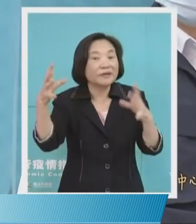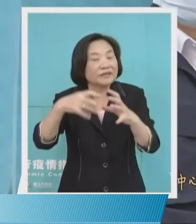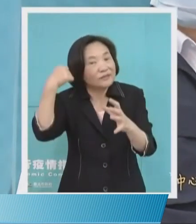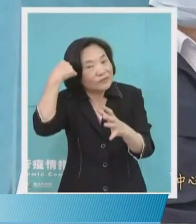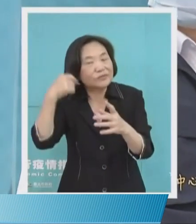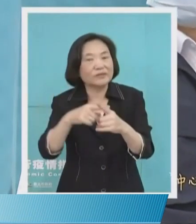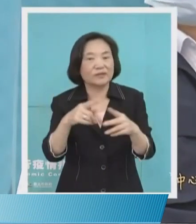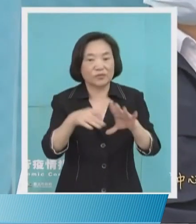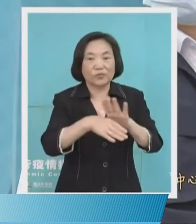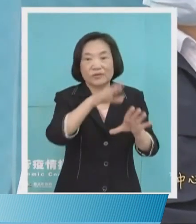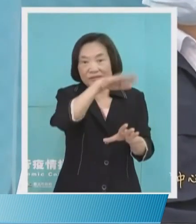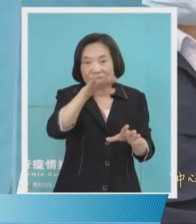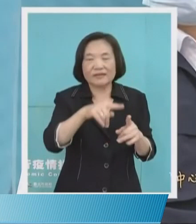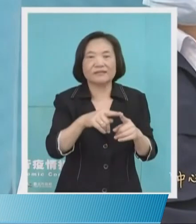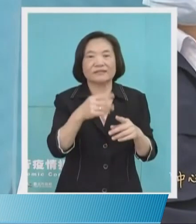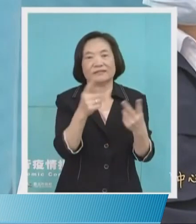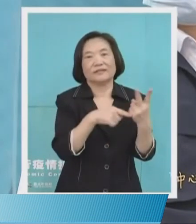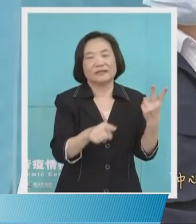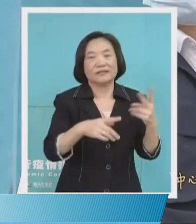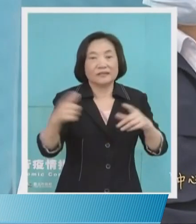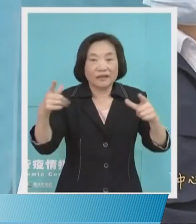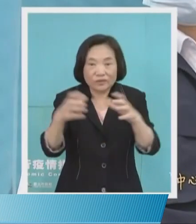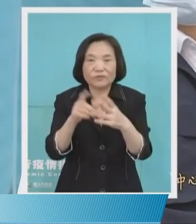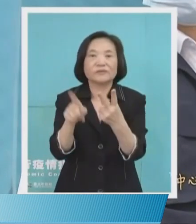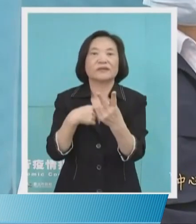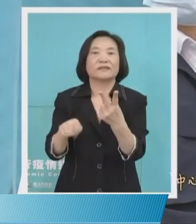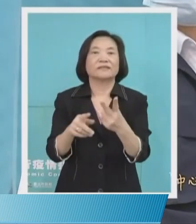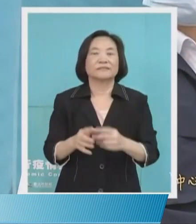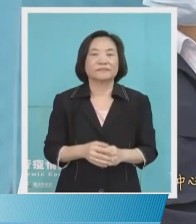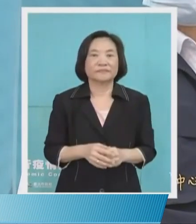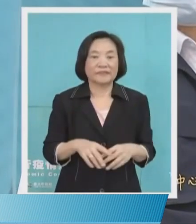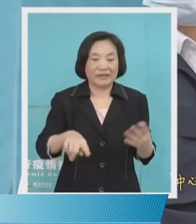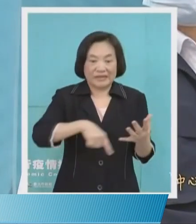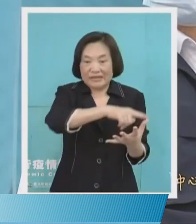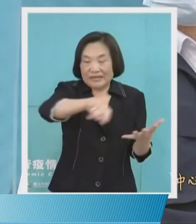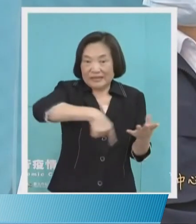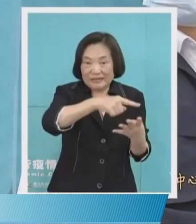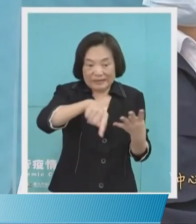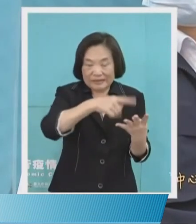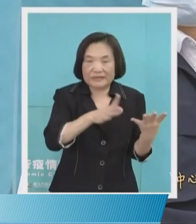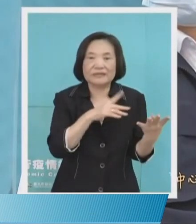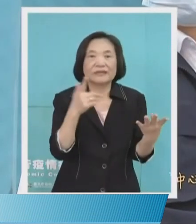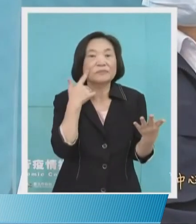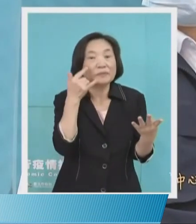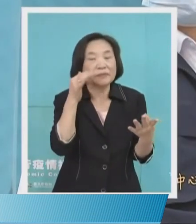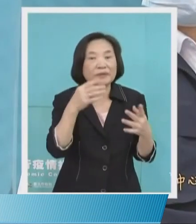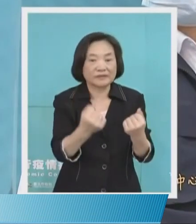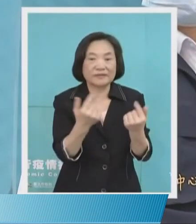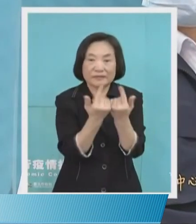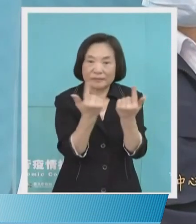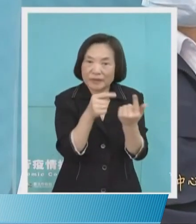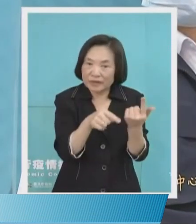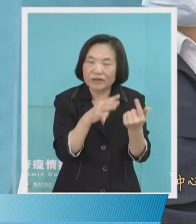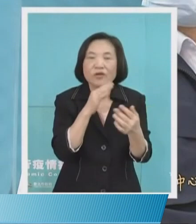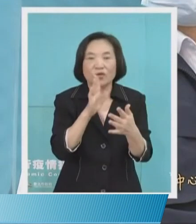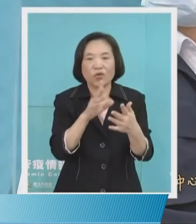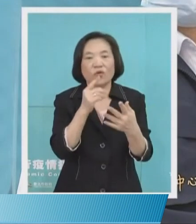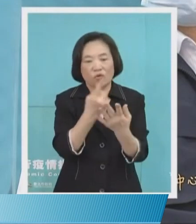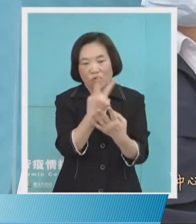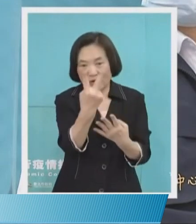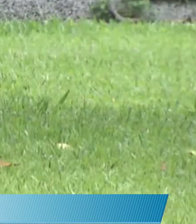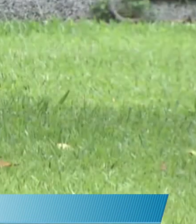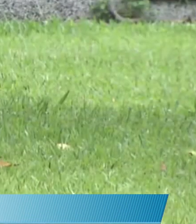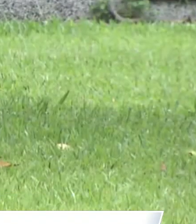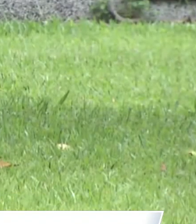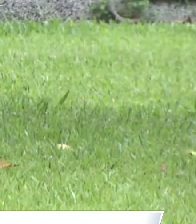2位，大同区有2位。那他们的父母的职场在台北市的，目前我们掌握的是2位。那现在也正在